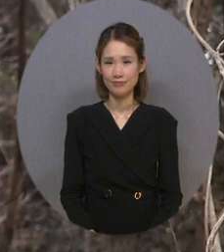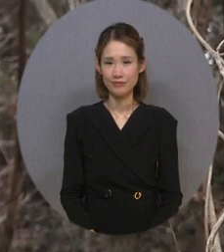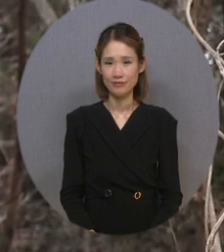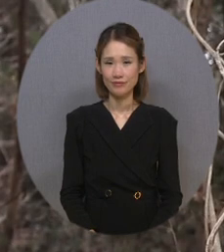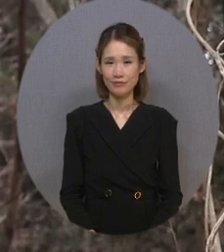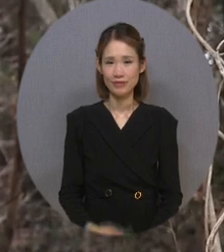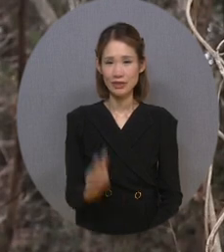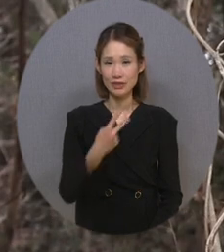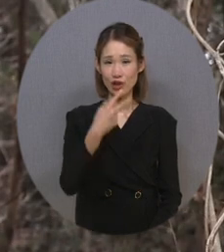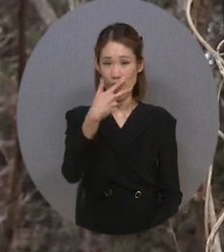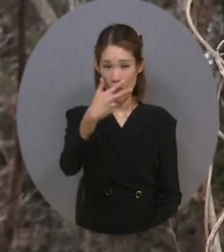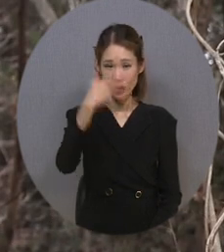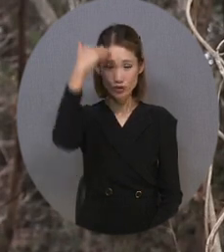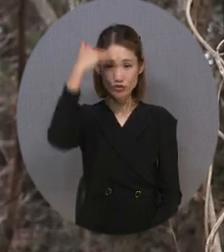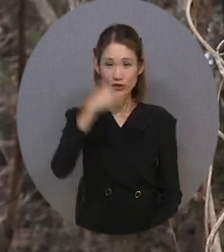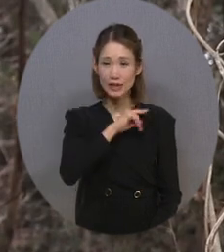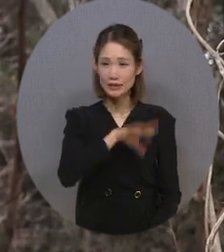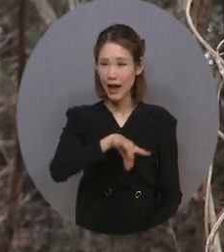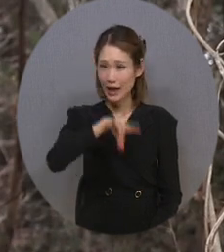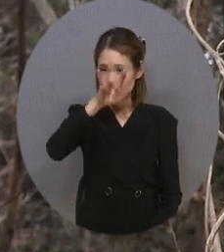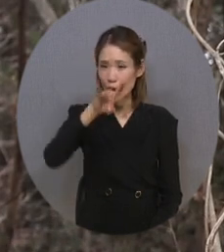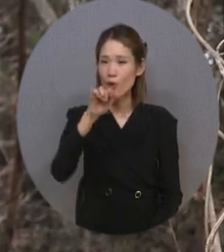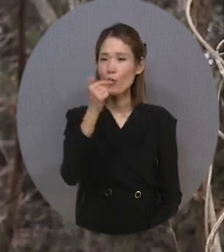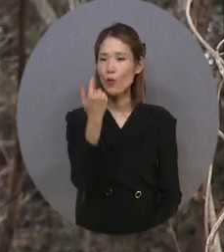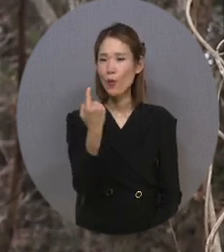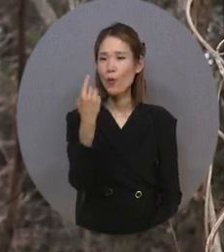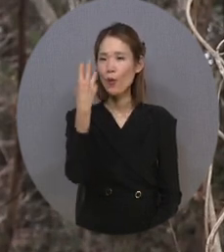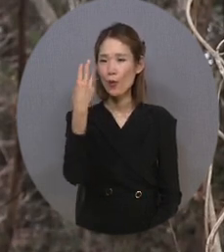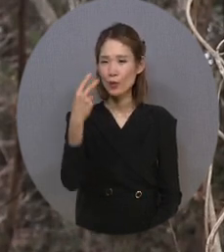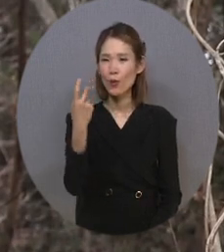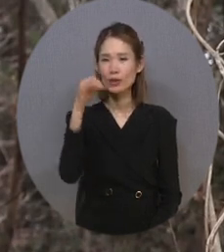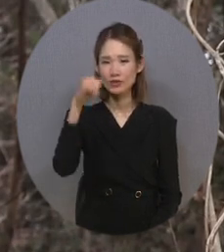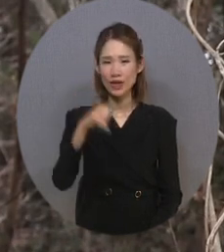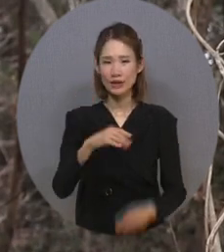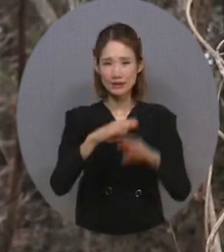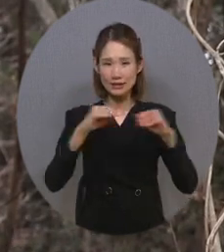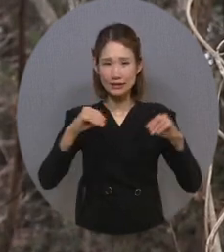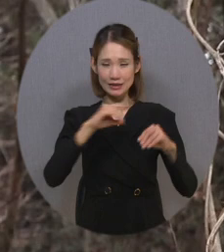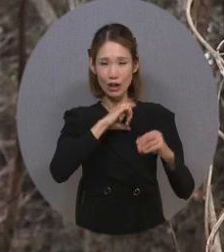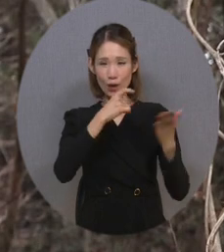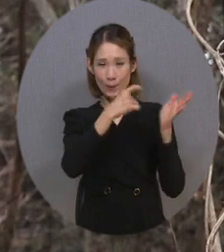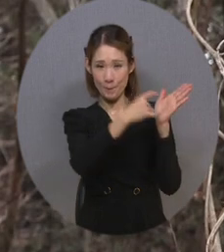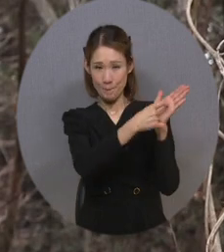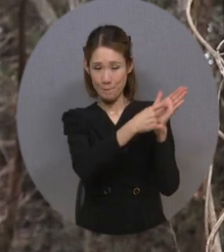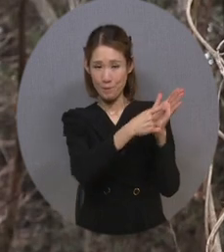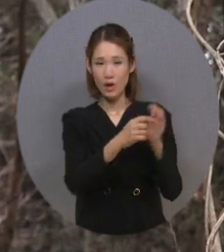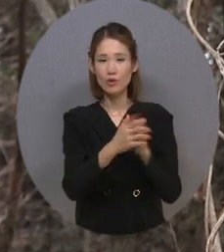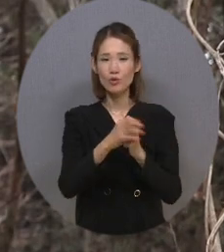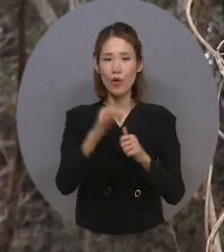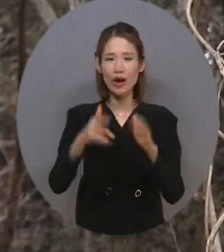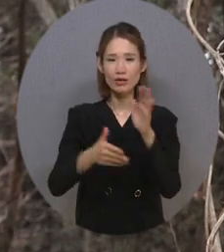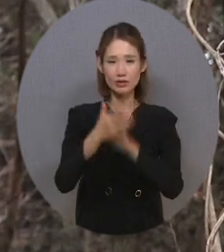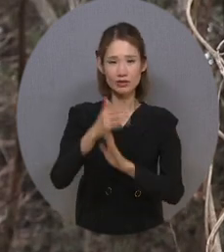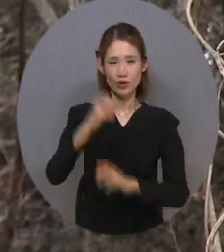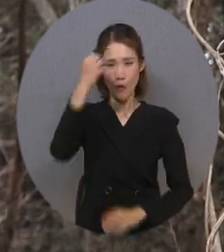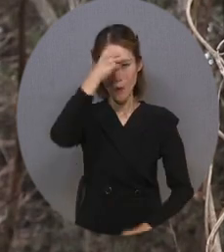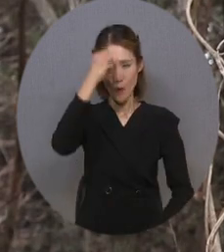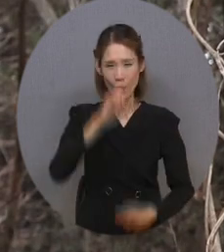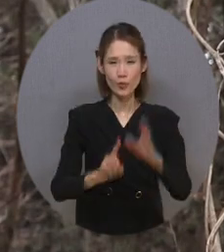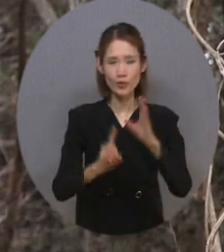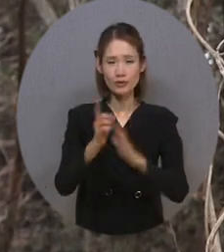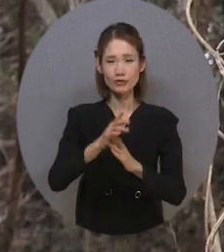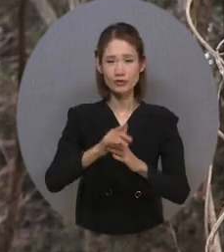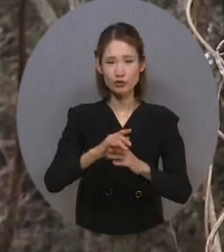지난 2008년 국내 최초로 고로쇠 수액에 지리적 표시를 등록한 광양시는 고품질 수액 산업에